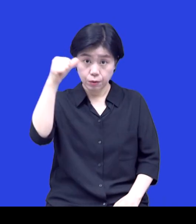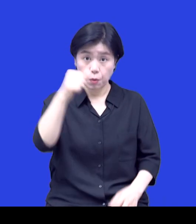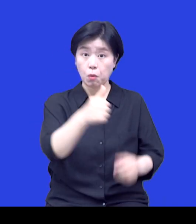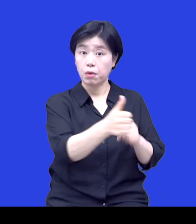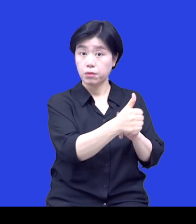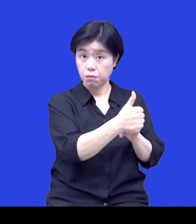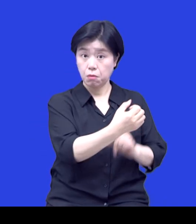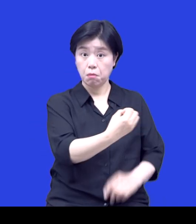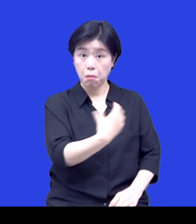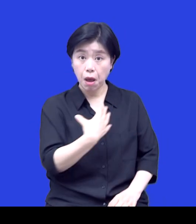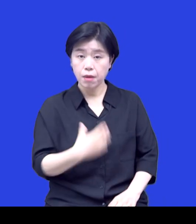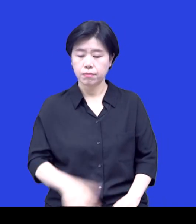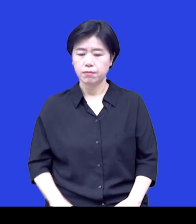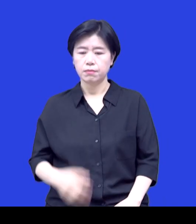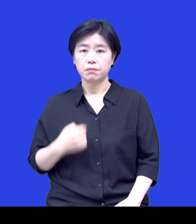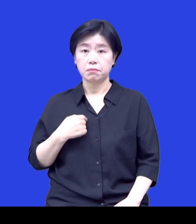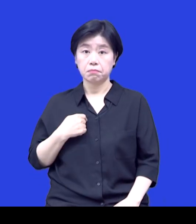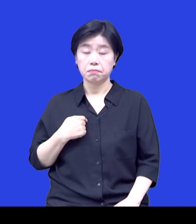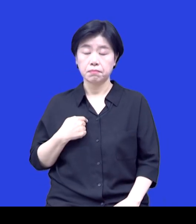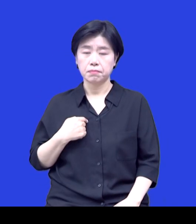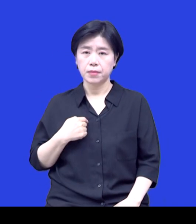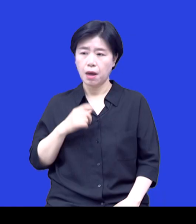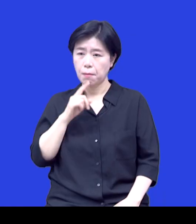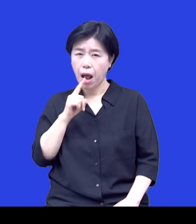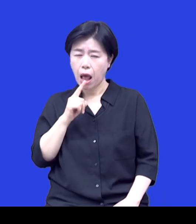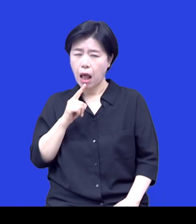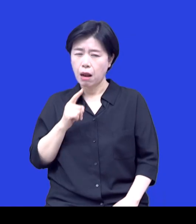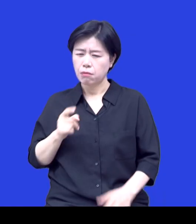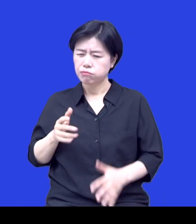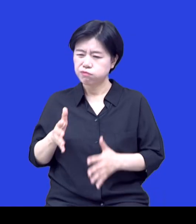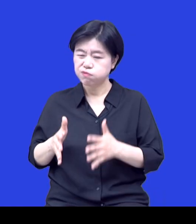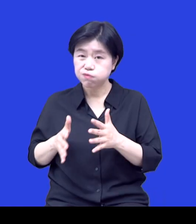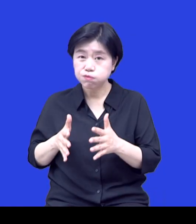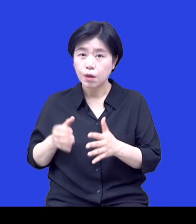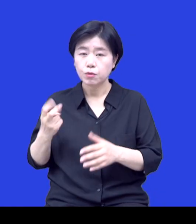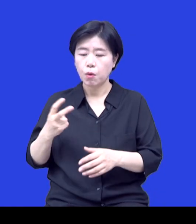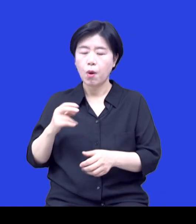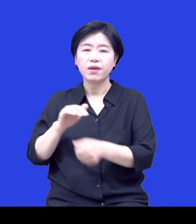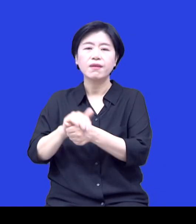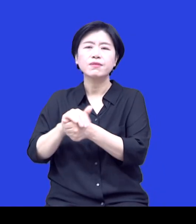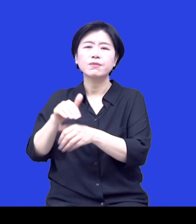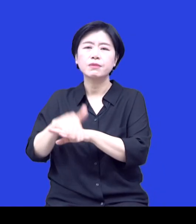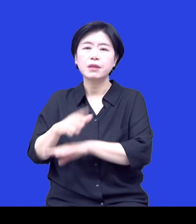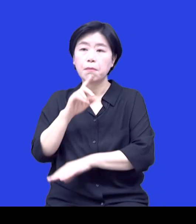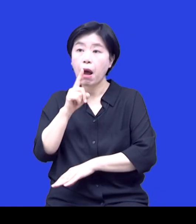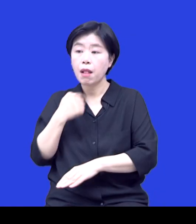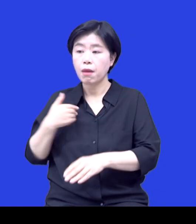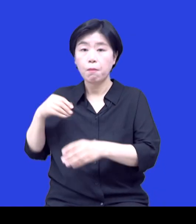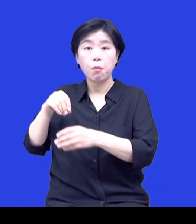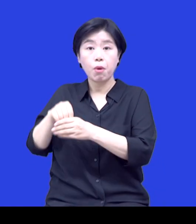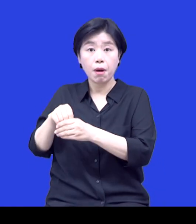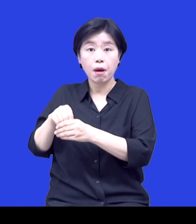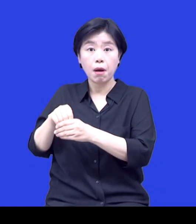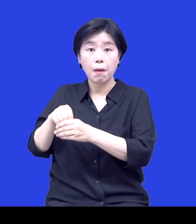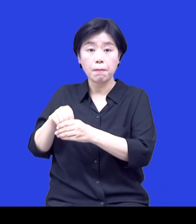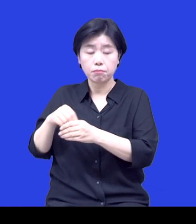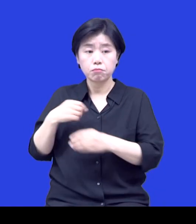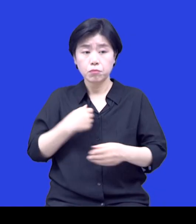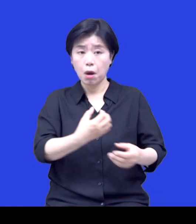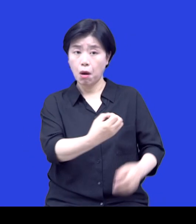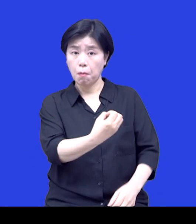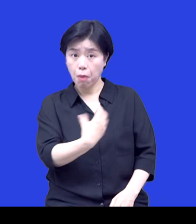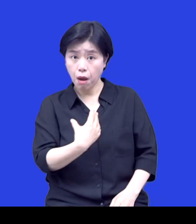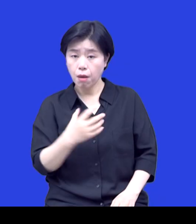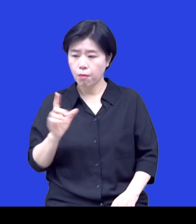그리고 또 경상도 억양이 있고 네네네. 그러니까 너는 말 그렇게 해가지고 말로 먹고 사는 직업인